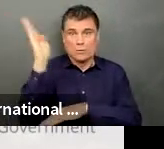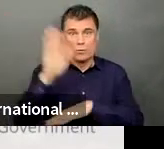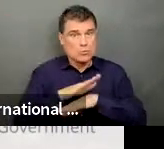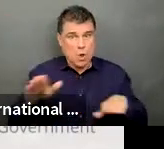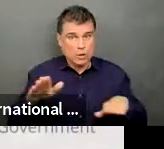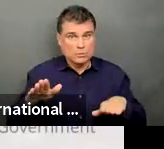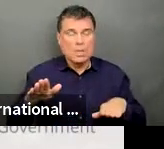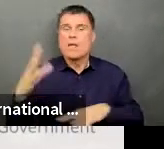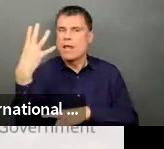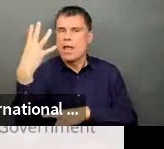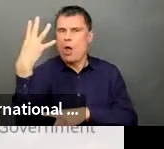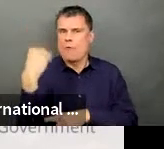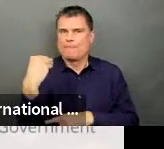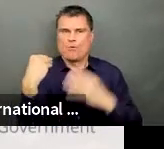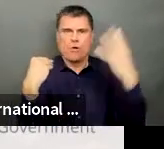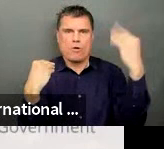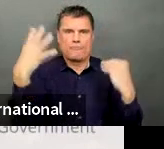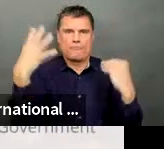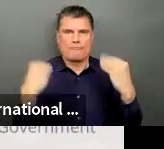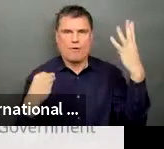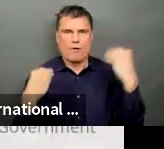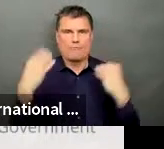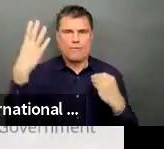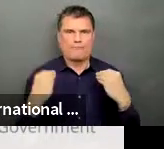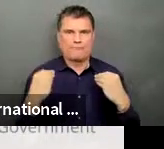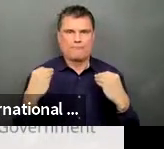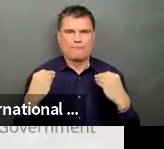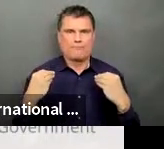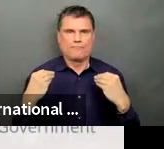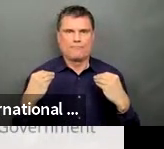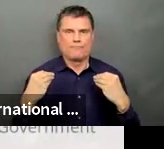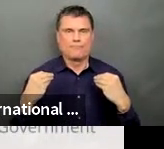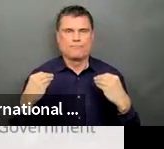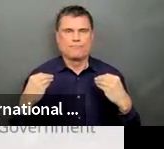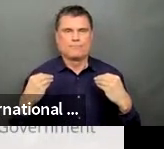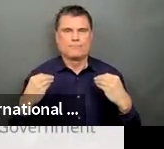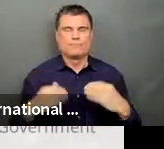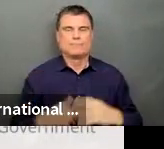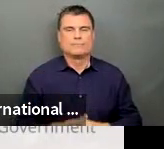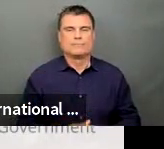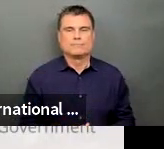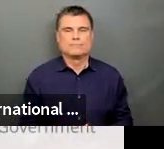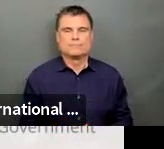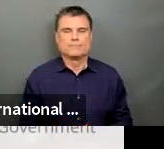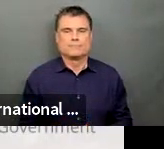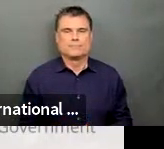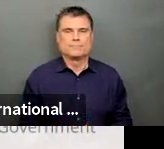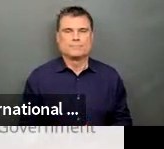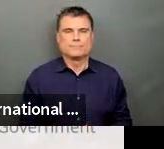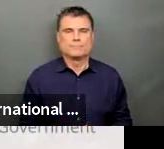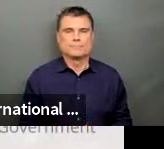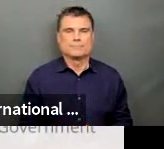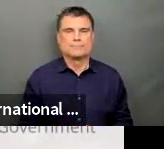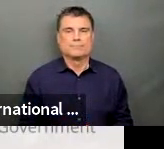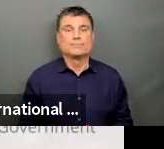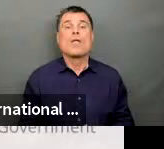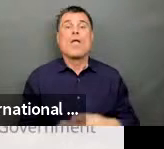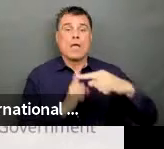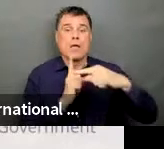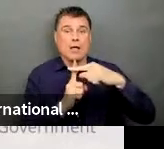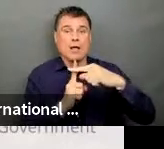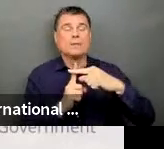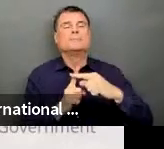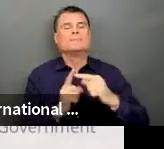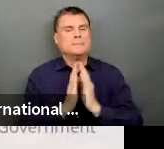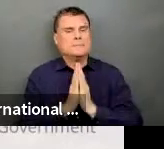microphones. Я попрошу всех, кто не выступает, выключить ваши микрофоны. And also, I would like to kindly ask all speakers to